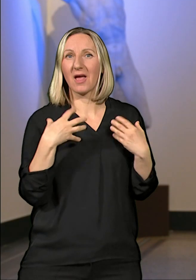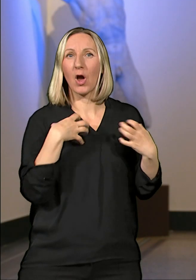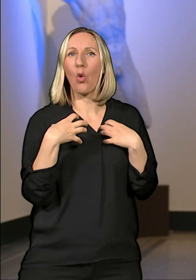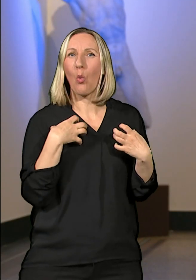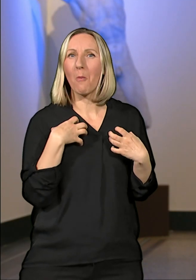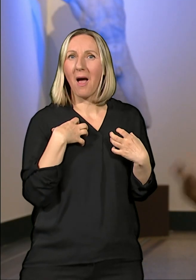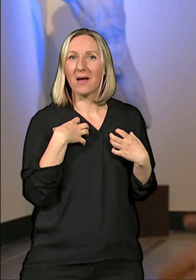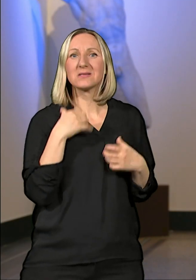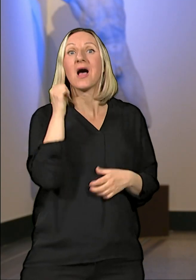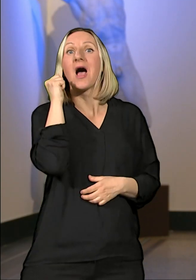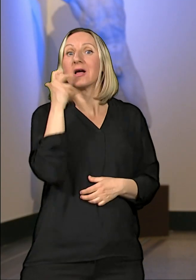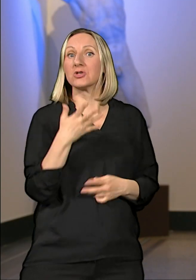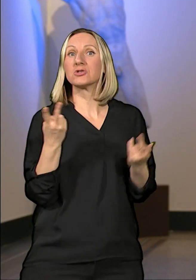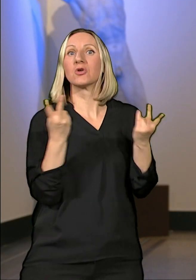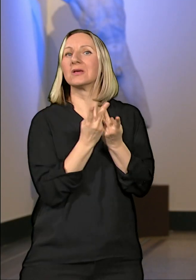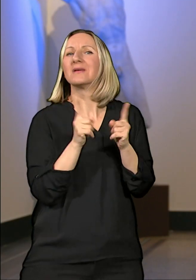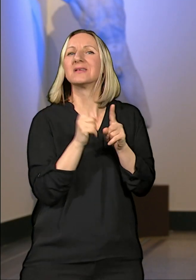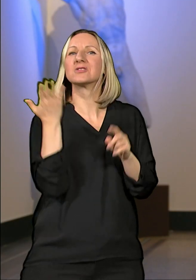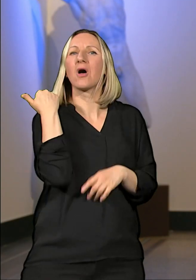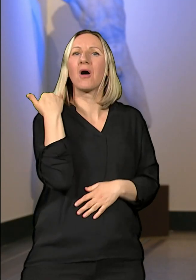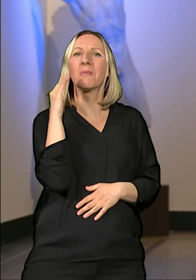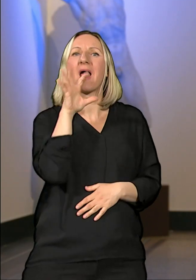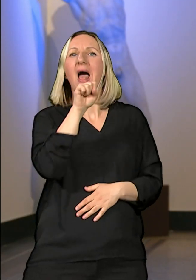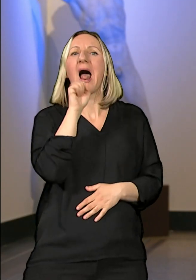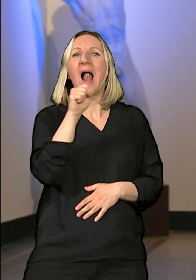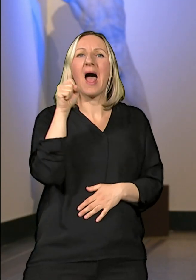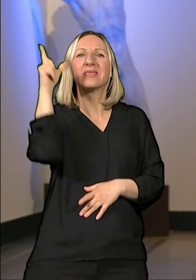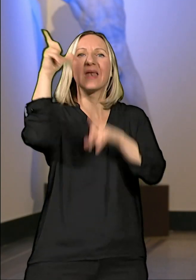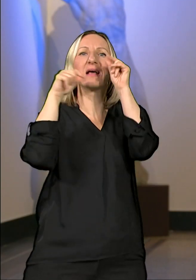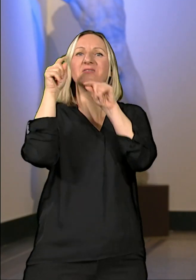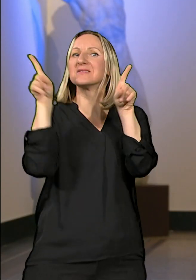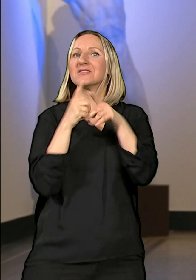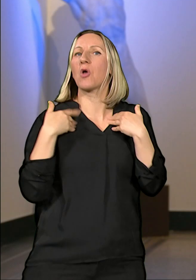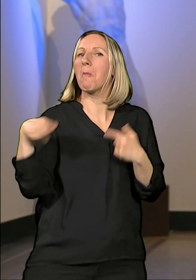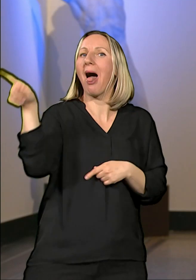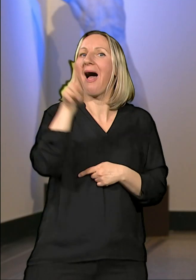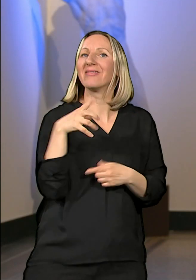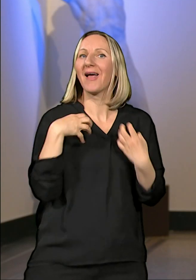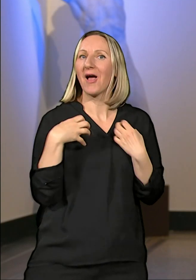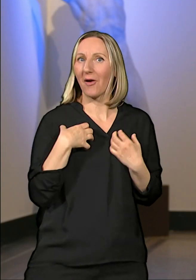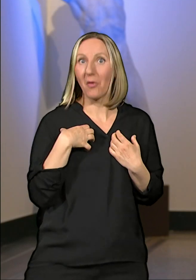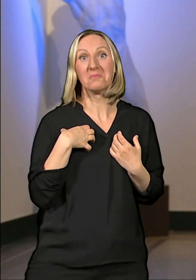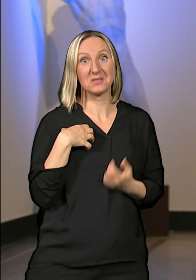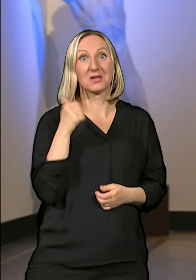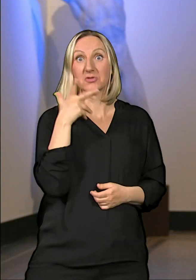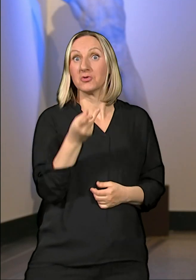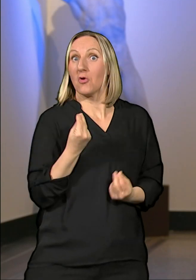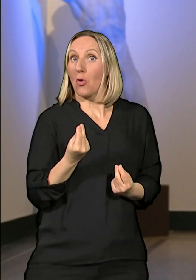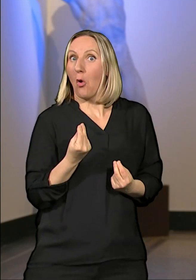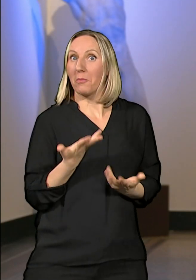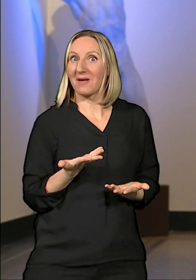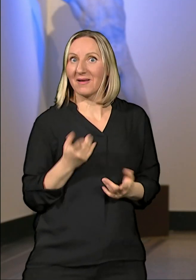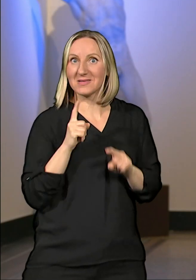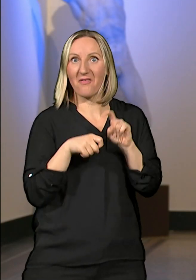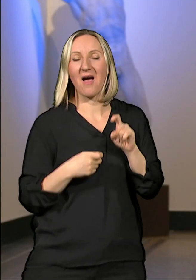često ispostavio kao recimo Lajanje na zvezde, koje predstavili jednu generaciju glumaca. Često ume da se ispostavi kao dobar potez. On